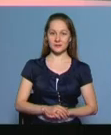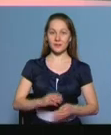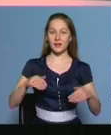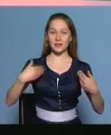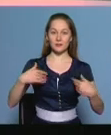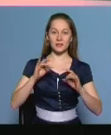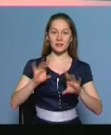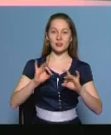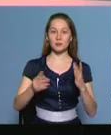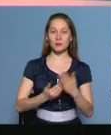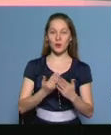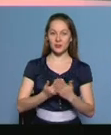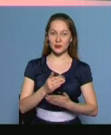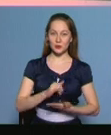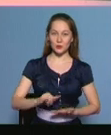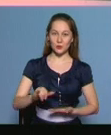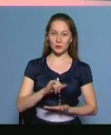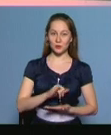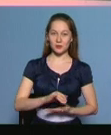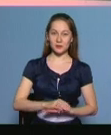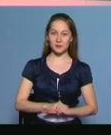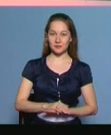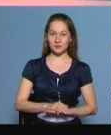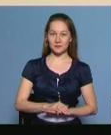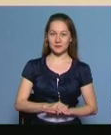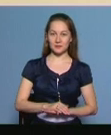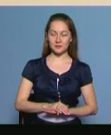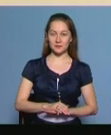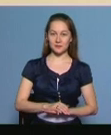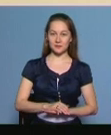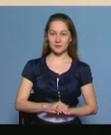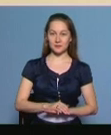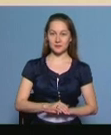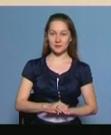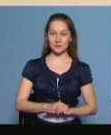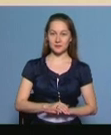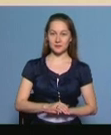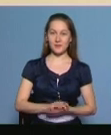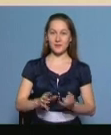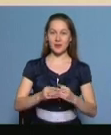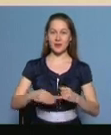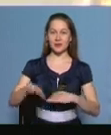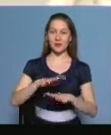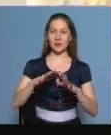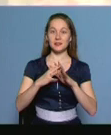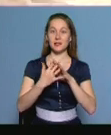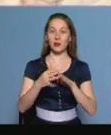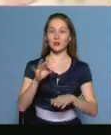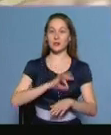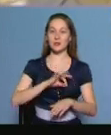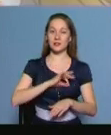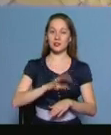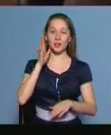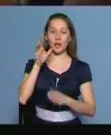Здравствуйте! В эфире новости Удмуртии, в студии Петр Завьялов. Смотрите в выпуске. Земли сельхозназначения оцифруют. В